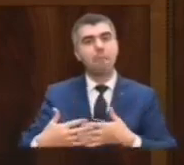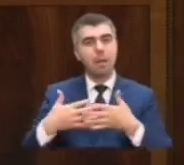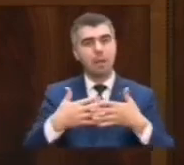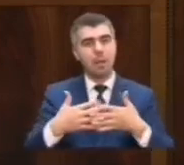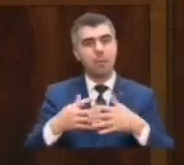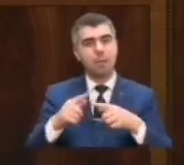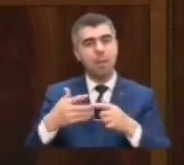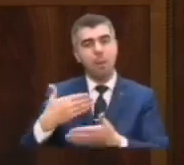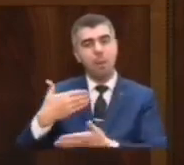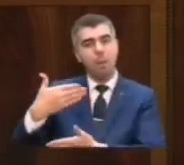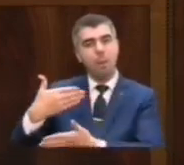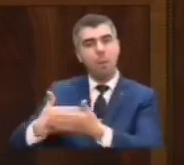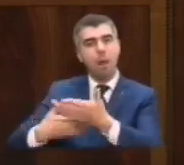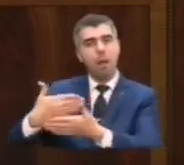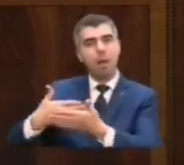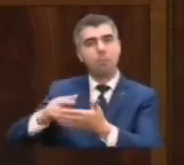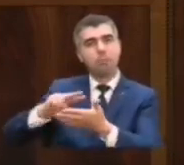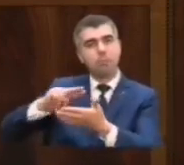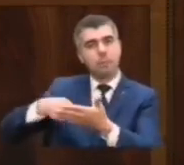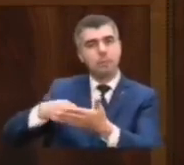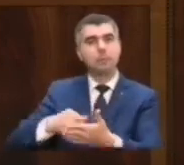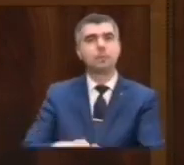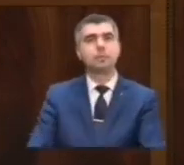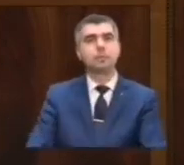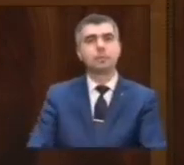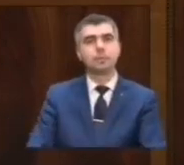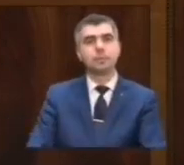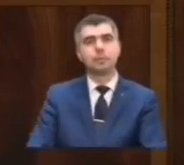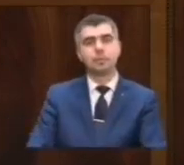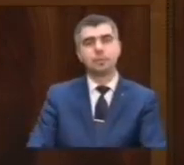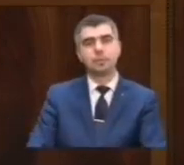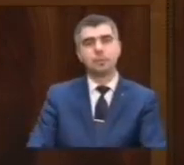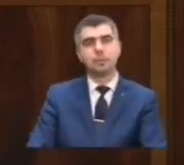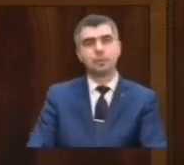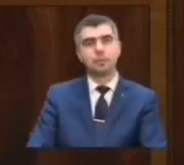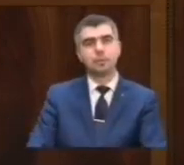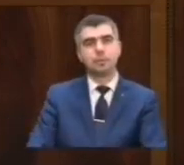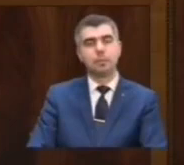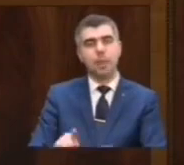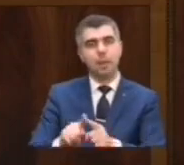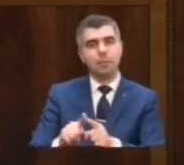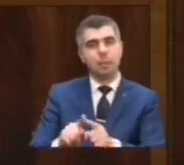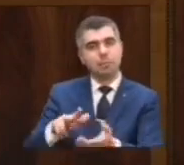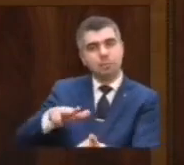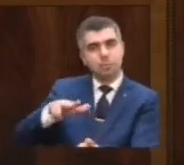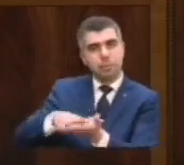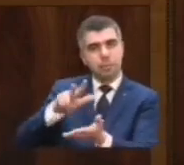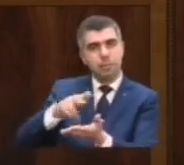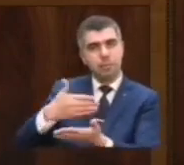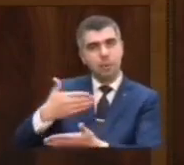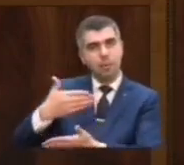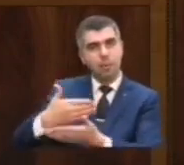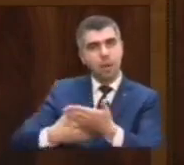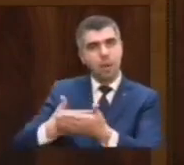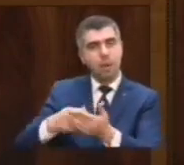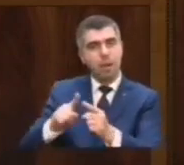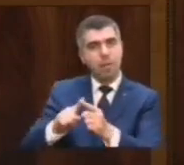بالمرسوم، ماشي كلام في التلفزيون، مرسوم باش يوثق، ثم